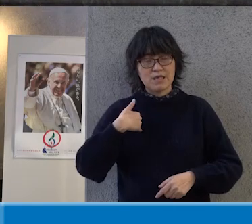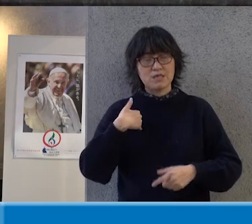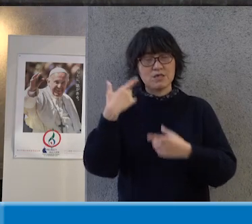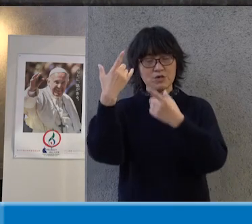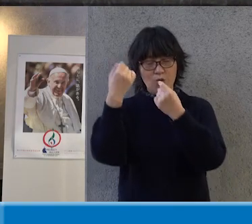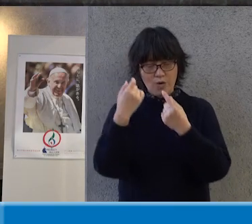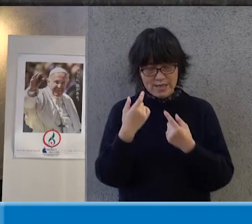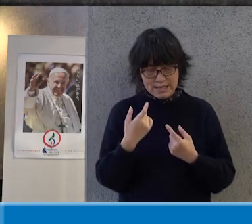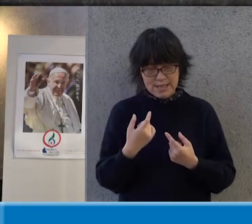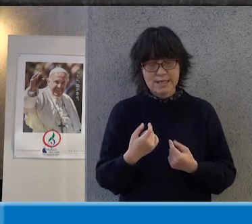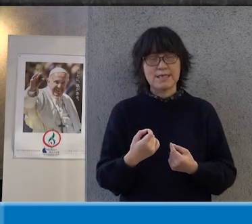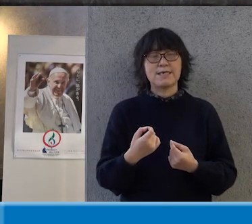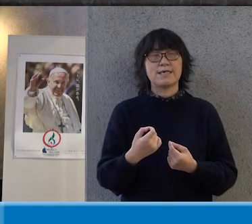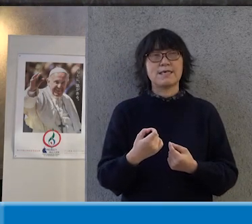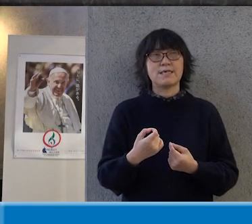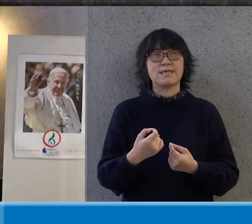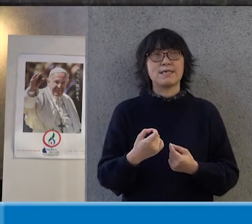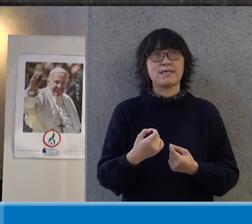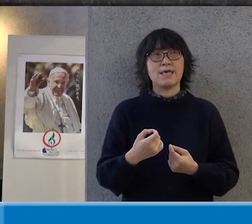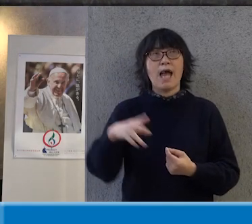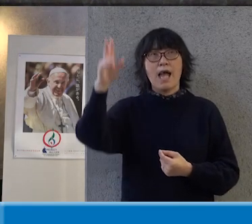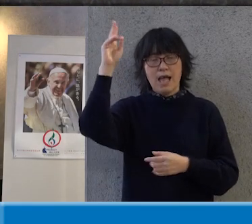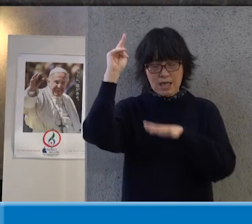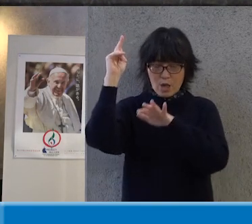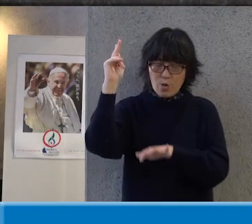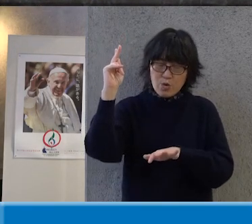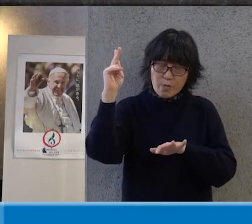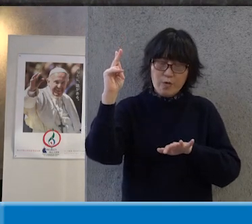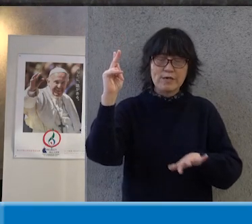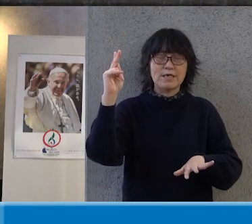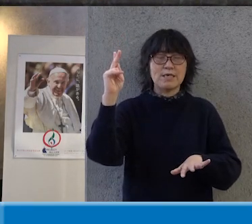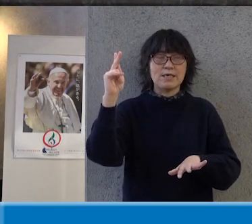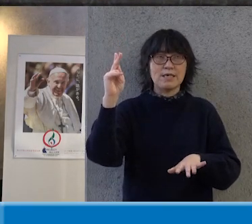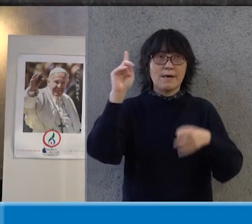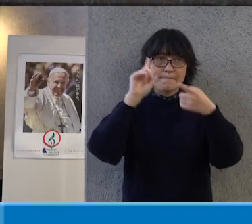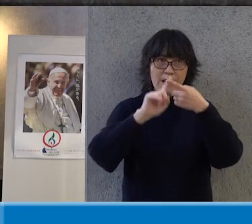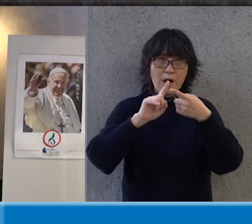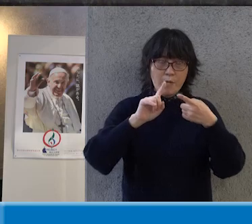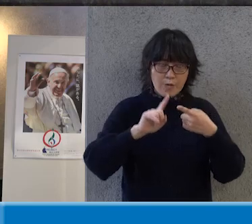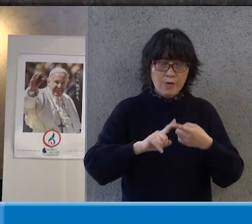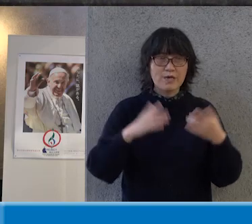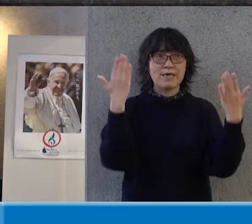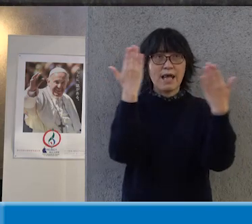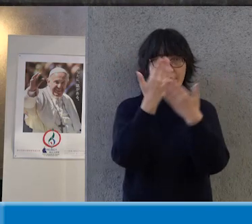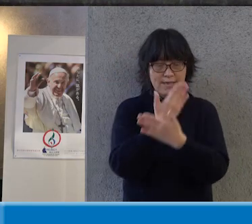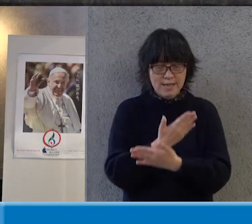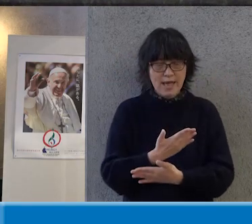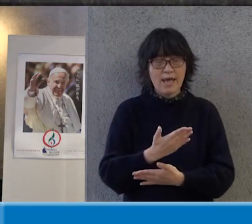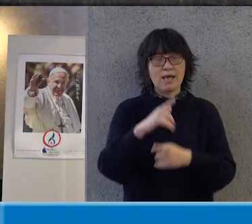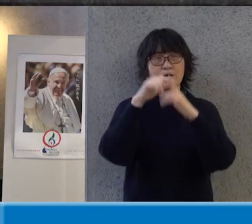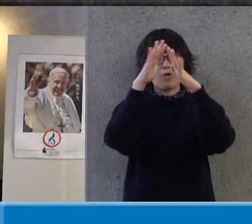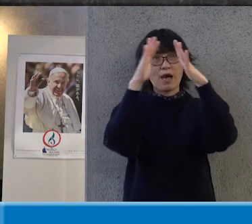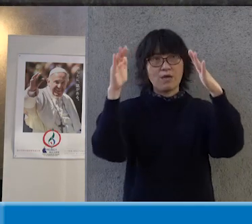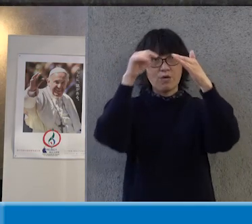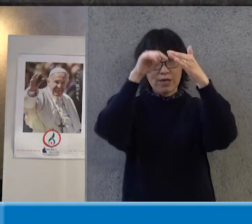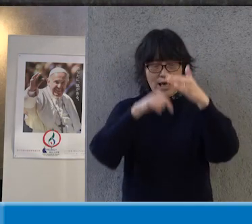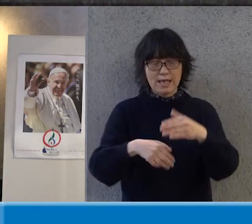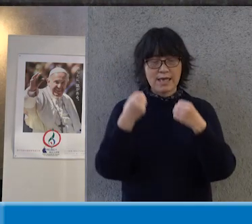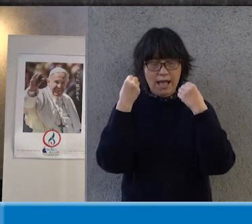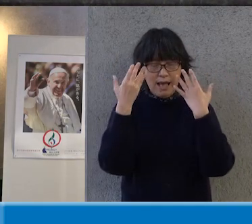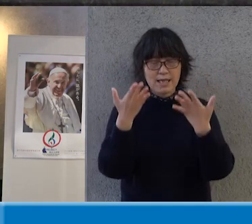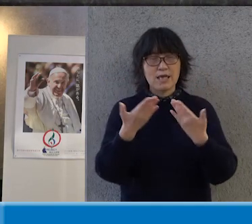またあなたの子供にふさわしいものとなって、教会の中に新たに生ま